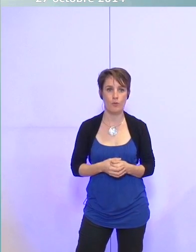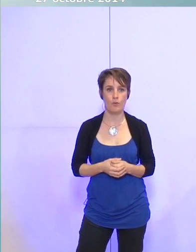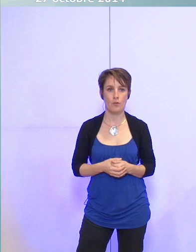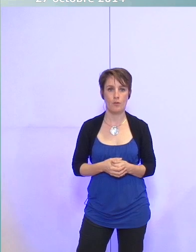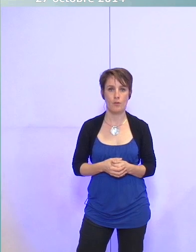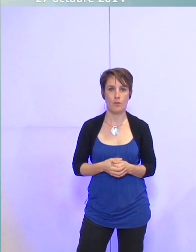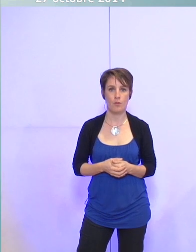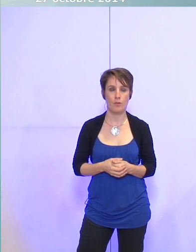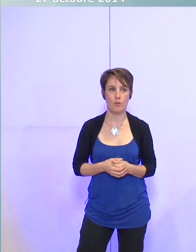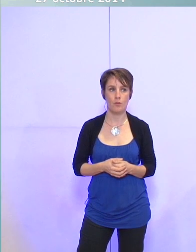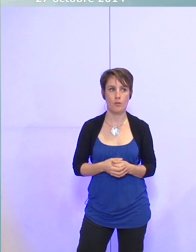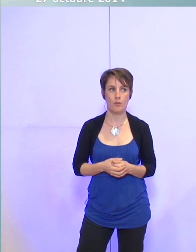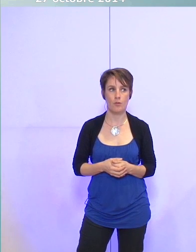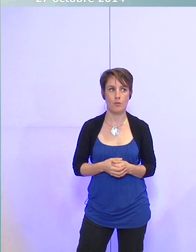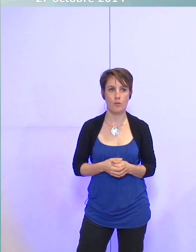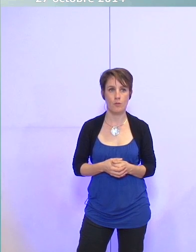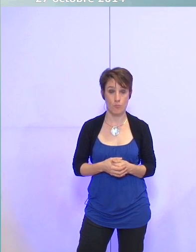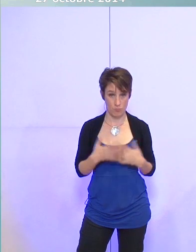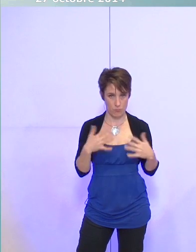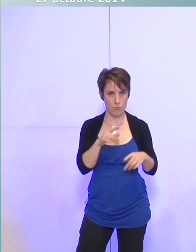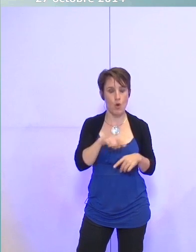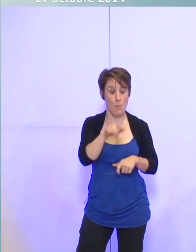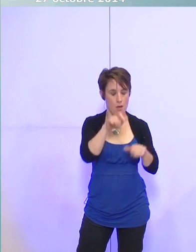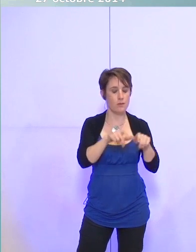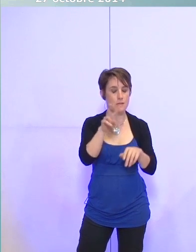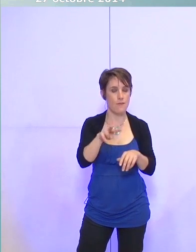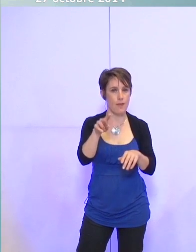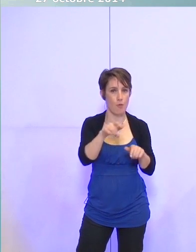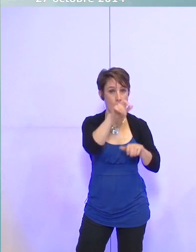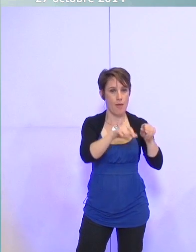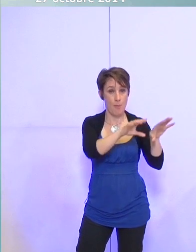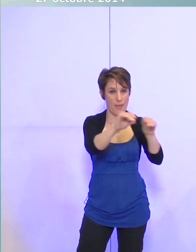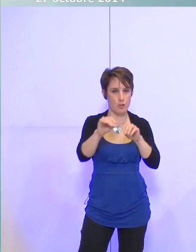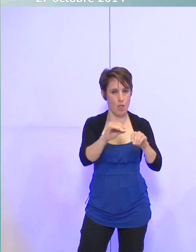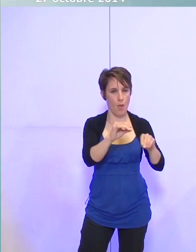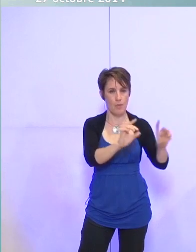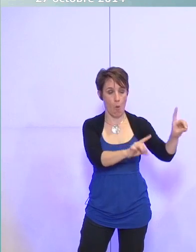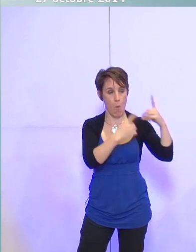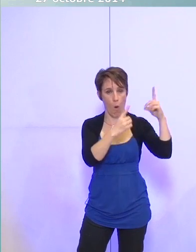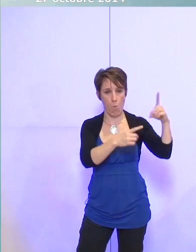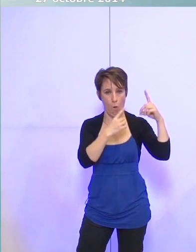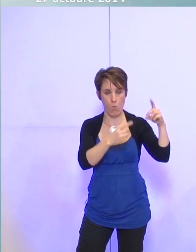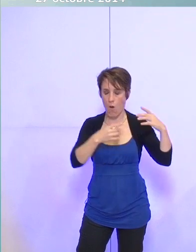C'est effectivement une demande qui est fortement remontée de la part des habitants, le traitement